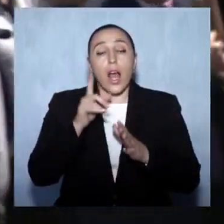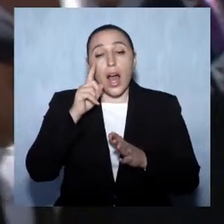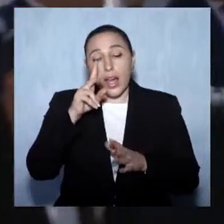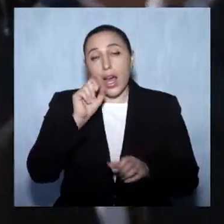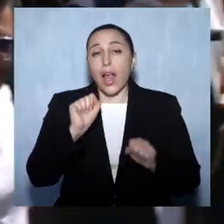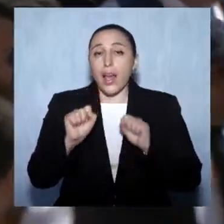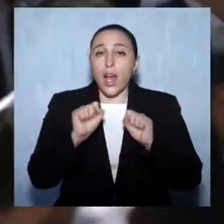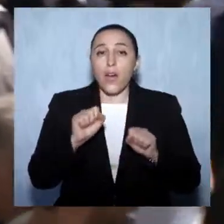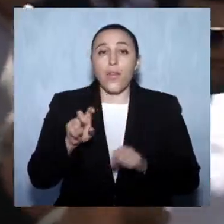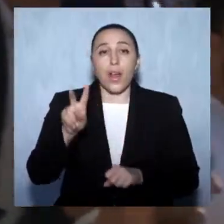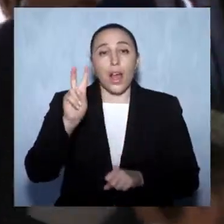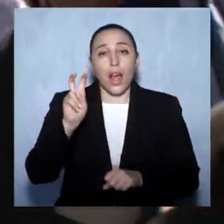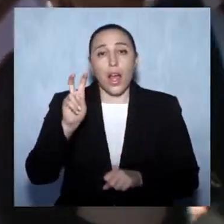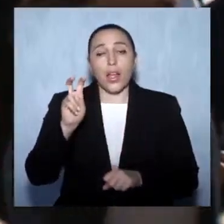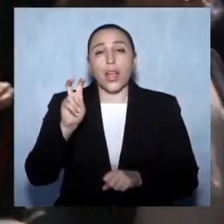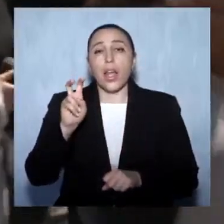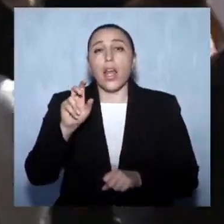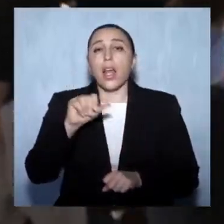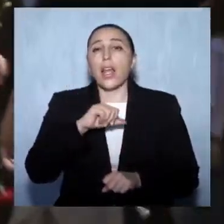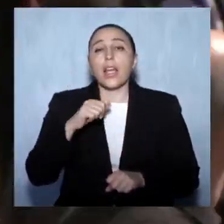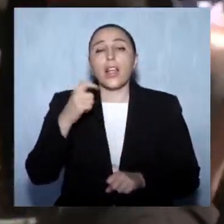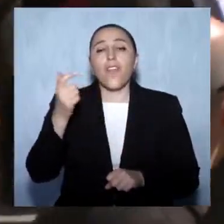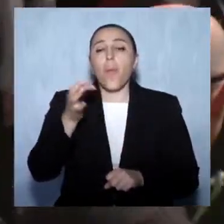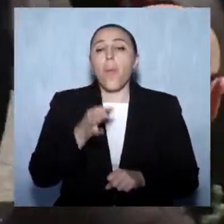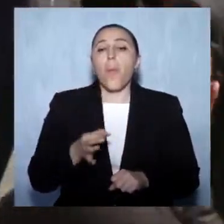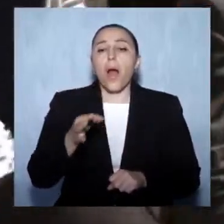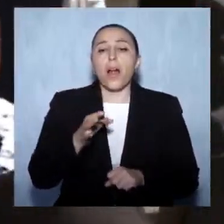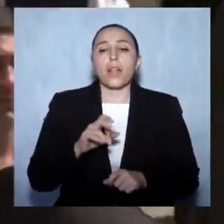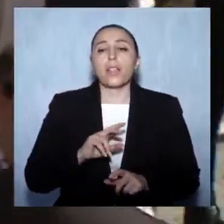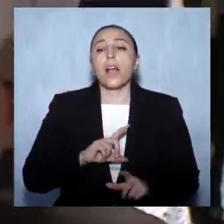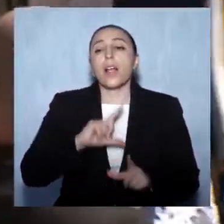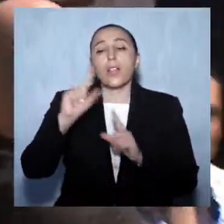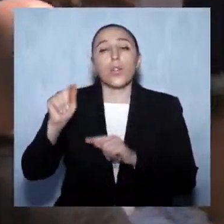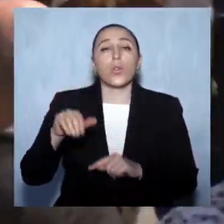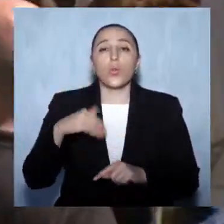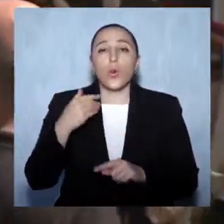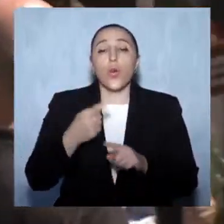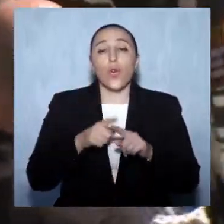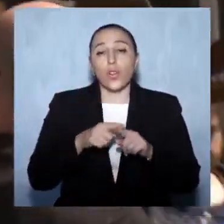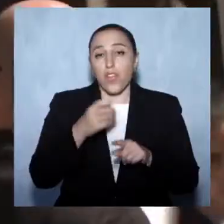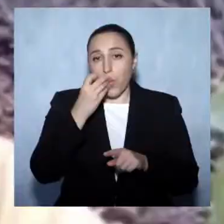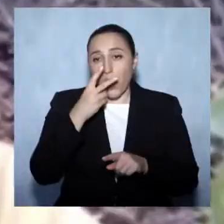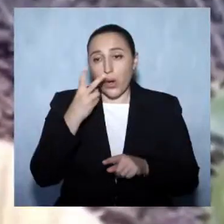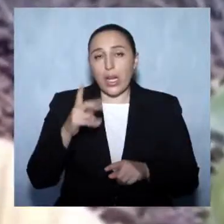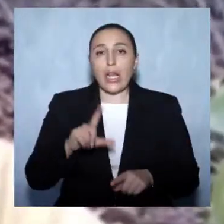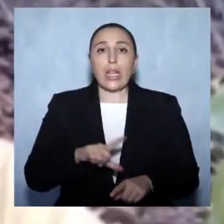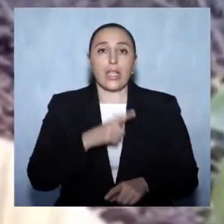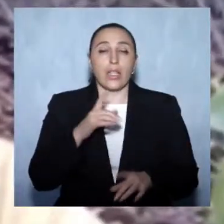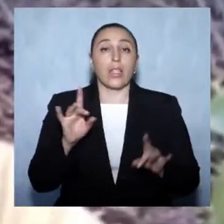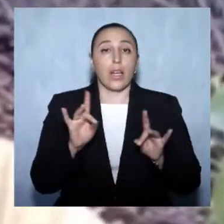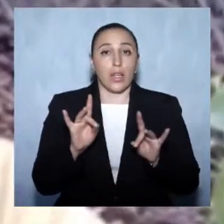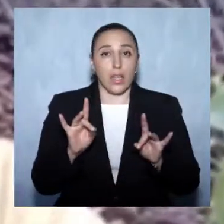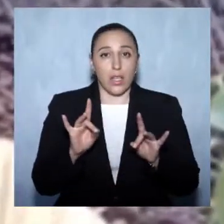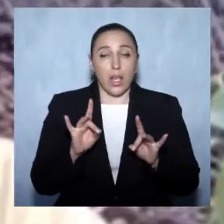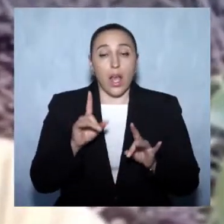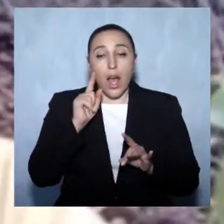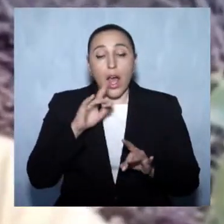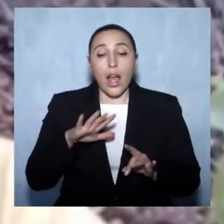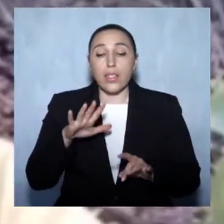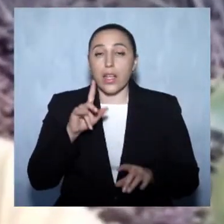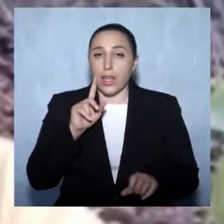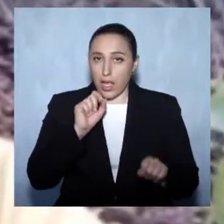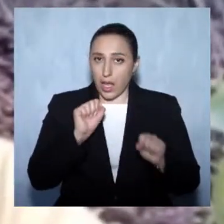ղեկավարները Լեռնային Ղարաբաղի ինքնավար մարս խուսափում էին այցելել, քանի որ Բաքվին դա նյարդայնացնում էր։ Հայաստանի